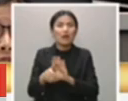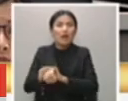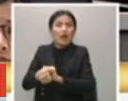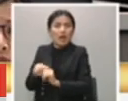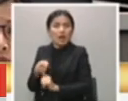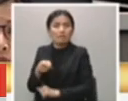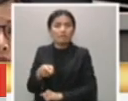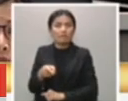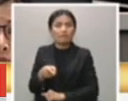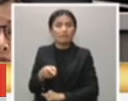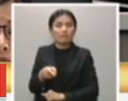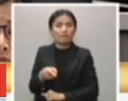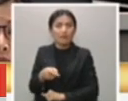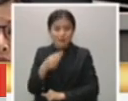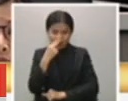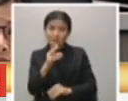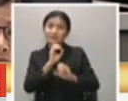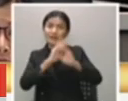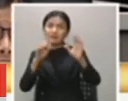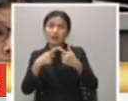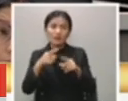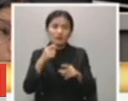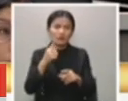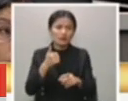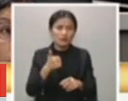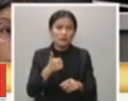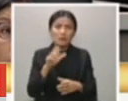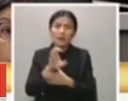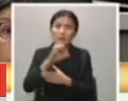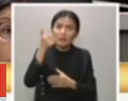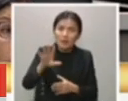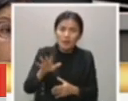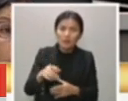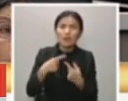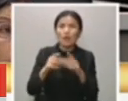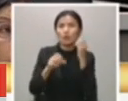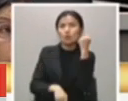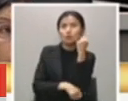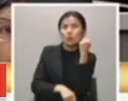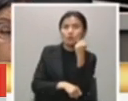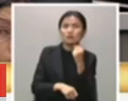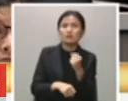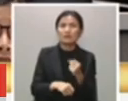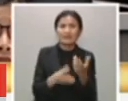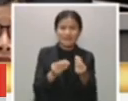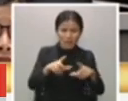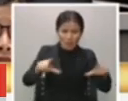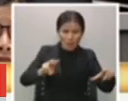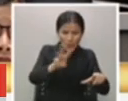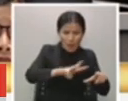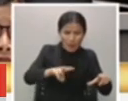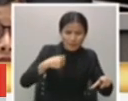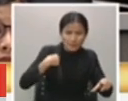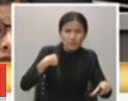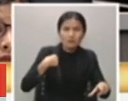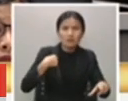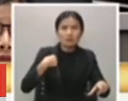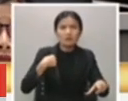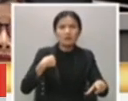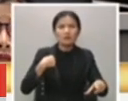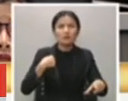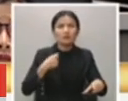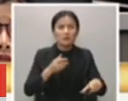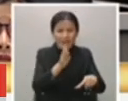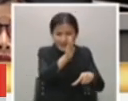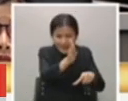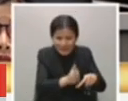ทำอะไรไม่ได้คนจนมีที่กลางเมืองบ้างขอสักครึ่งไร่เนี่ยครับไม่มีเงินลงทุนไปปลูกมะนาวอย่างเขาเนี่ยสุดท้ายตัด